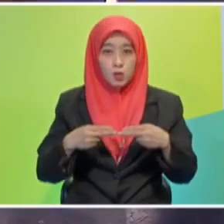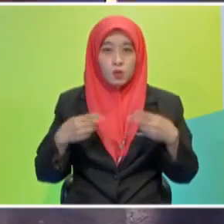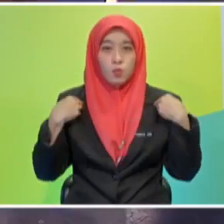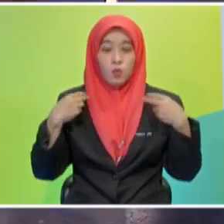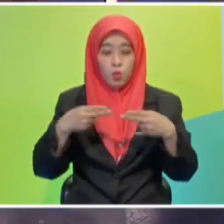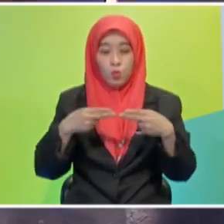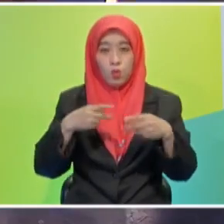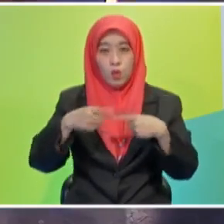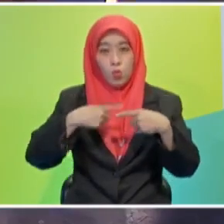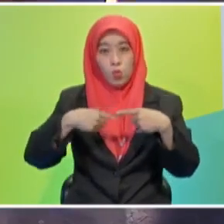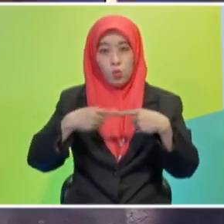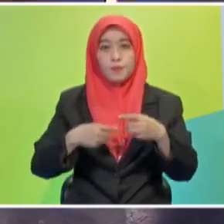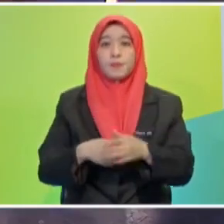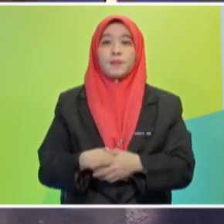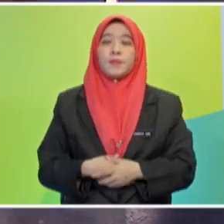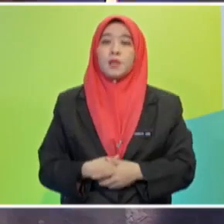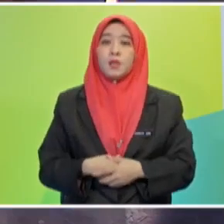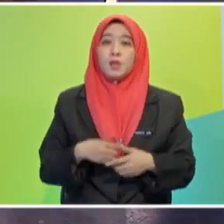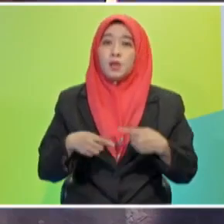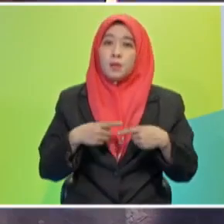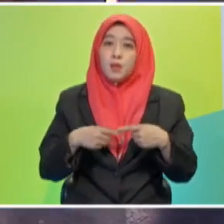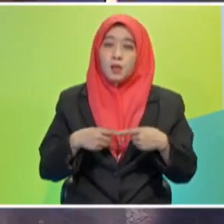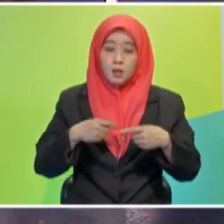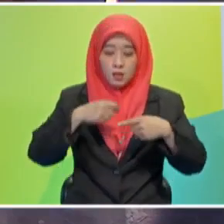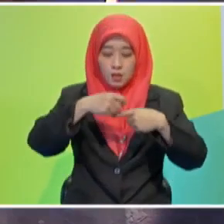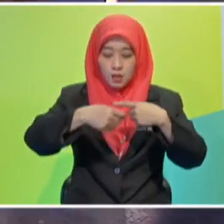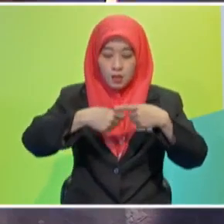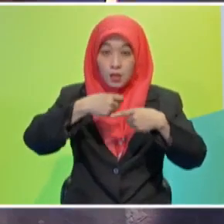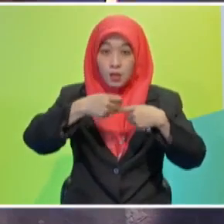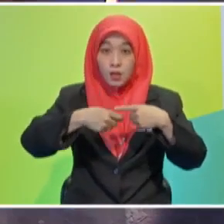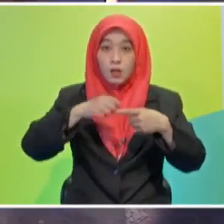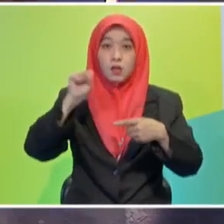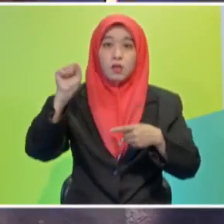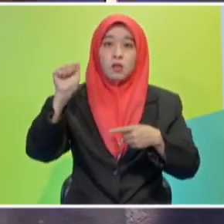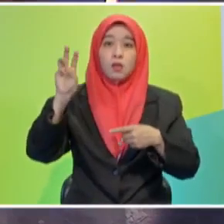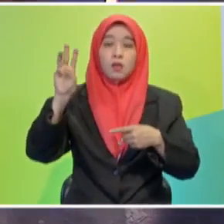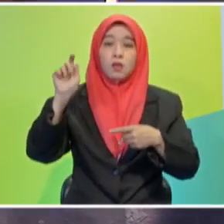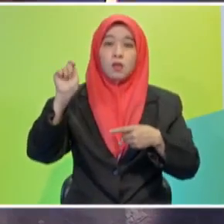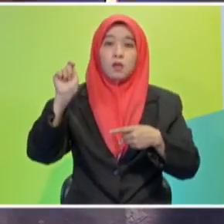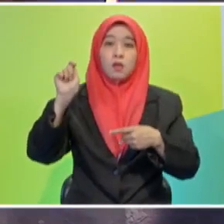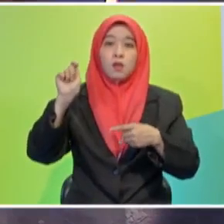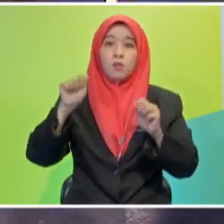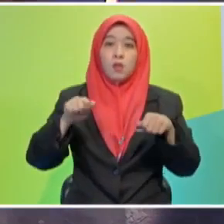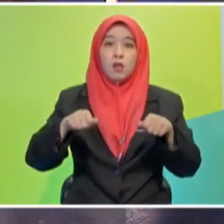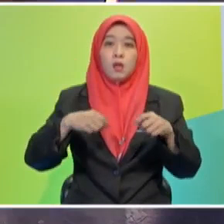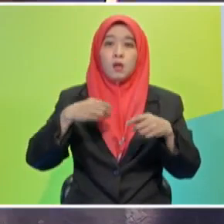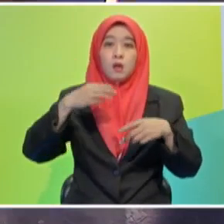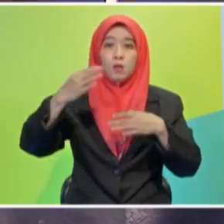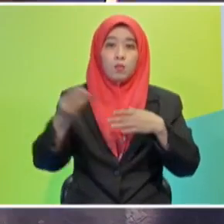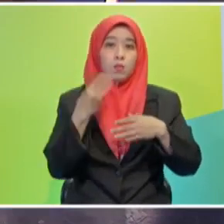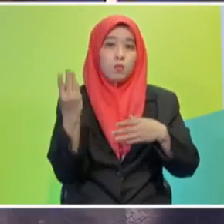sawat. Okey, jadi bila tali sawat tu akan memusingkan drum. Okey, seterusnya yang akhir sekali